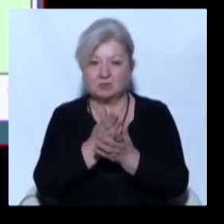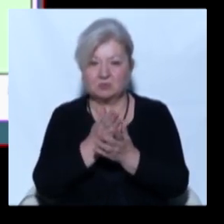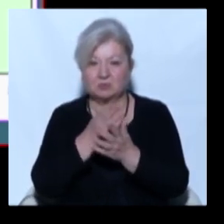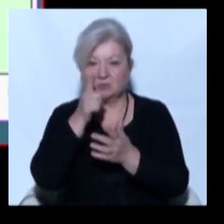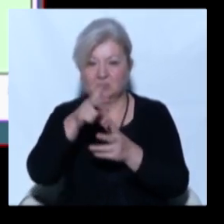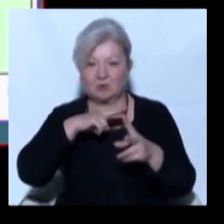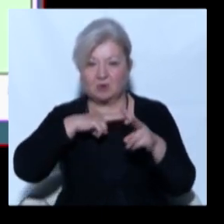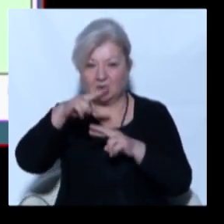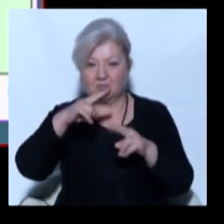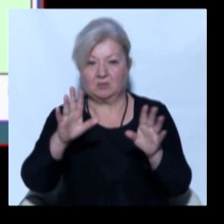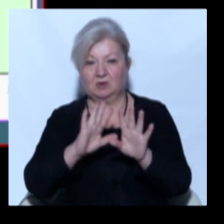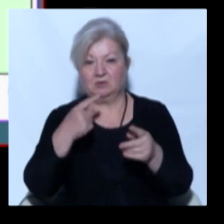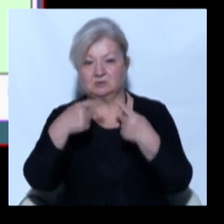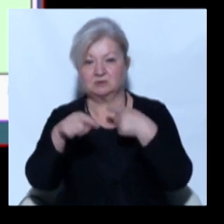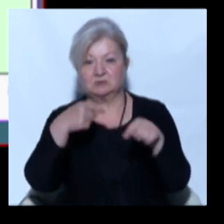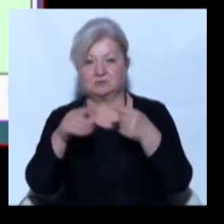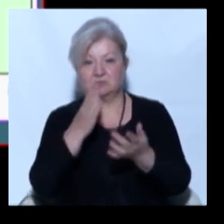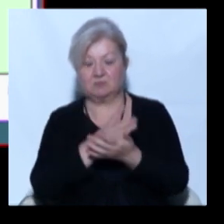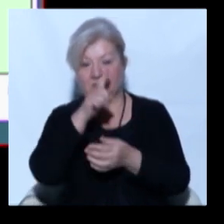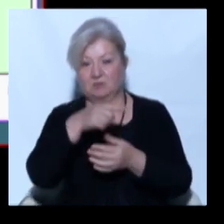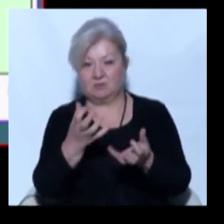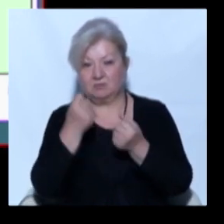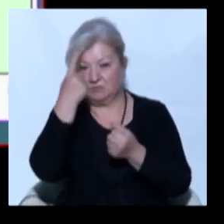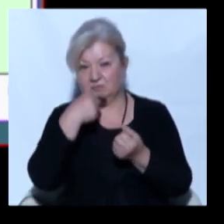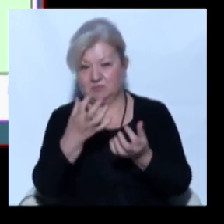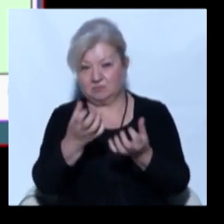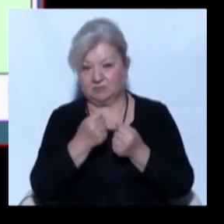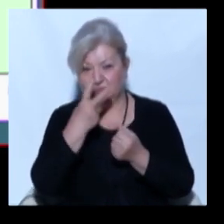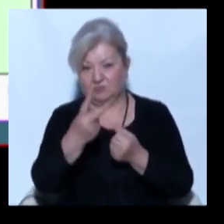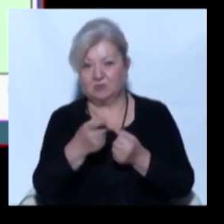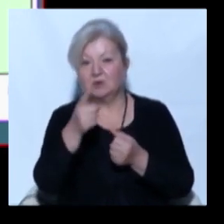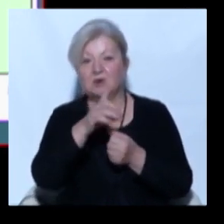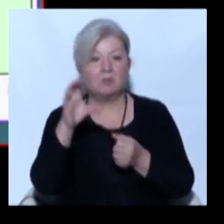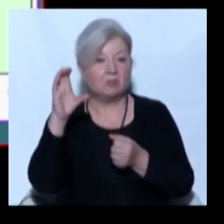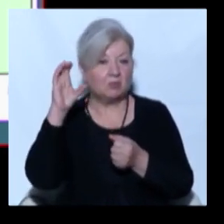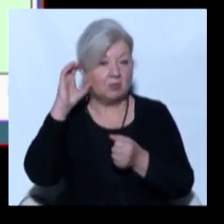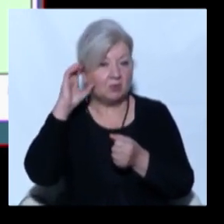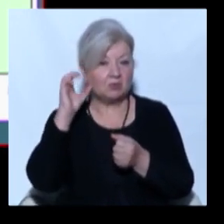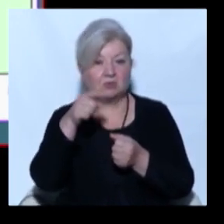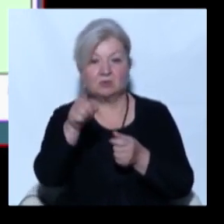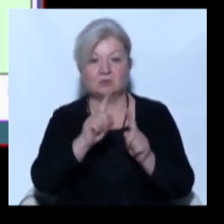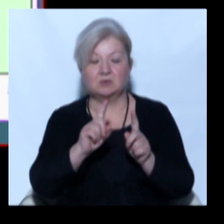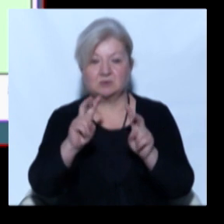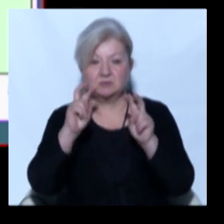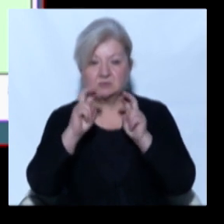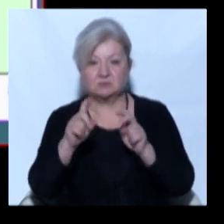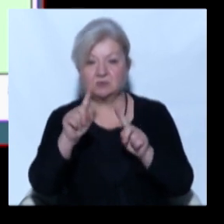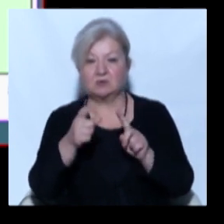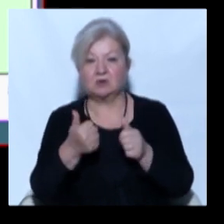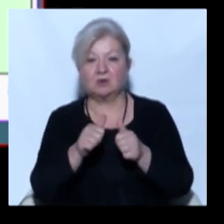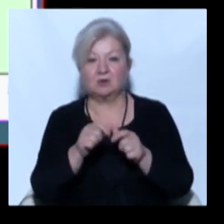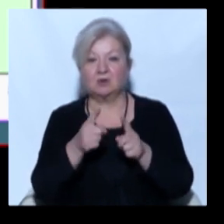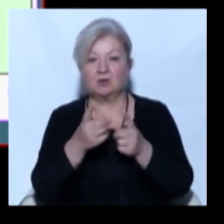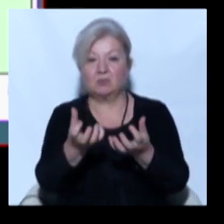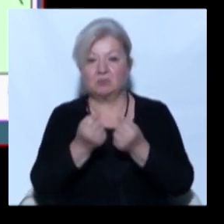ასეთი პირდაპირი შეჯამება აღარ გამოვიდა, რაღაცა პულსირებული ხევა მივიღეთ. აი მოვისმინოთ ეს რას ნიშნავს ეს